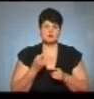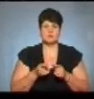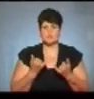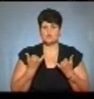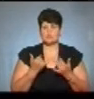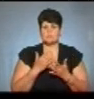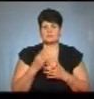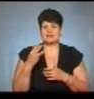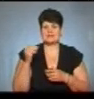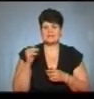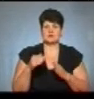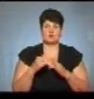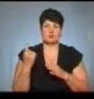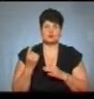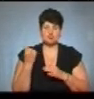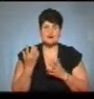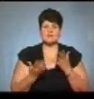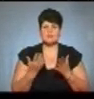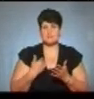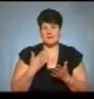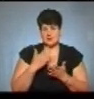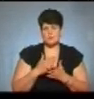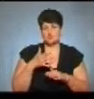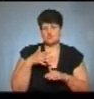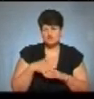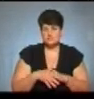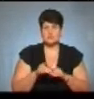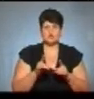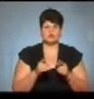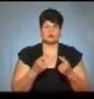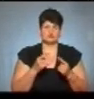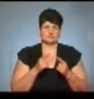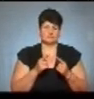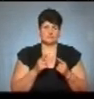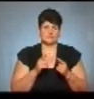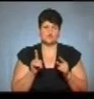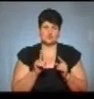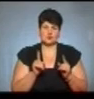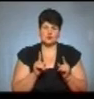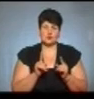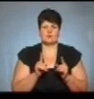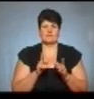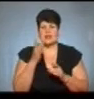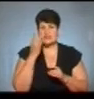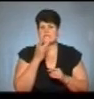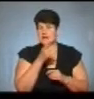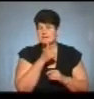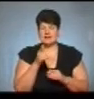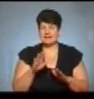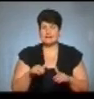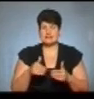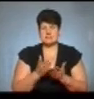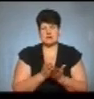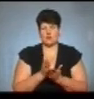сьогодні маємо 30 тисяч домогосподарств, але ми маємо розуміти, що те, що я говорив тільки що в літній період не надається